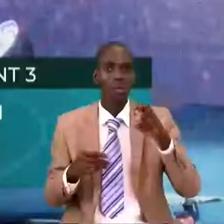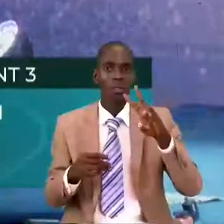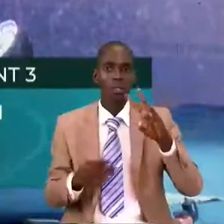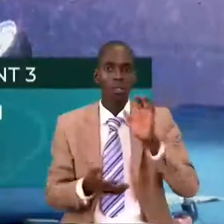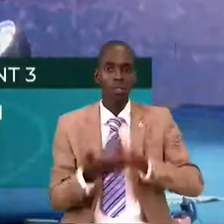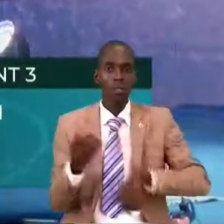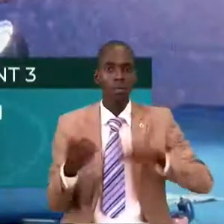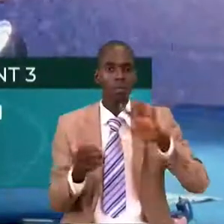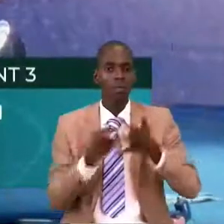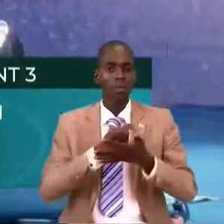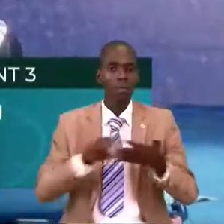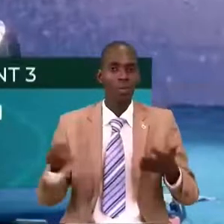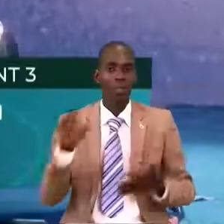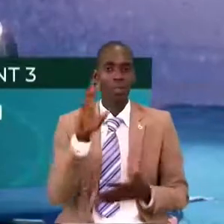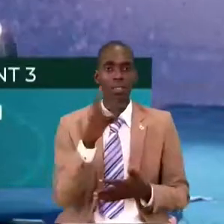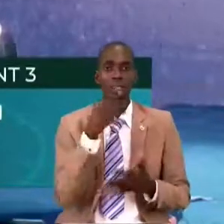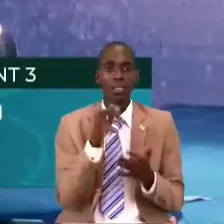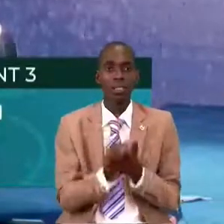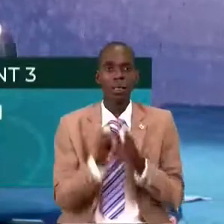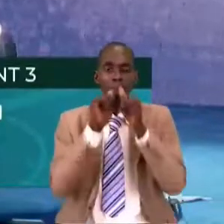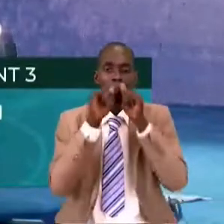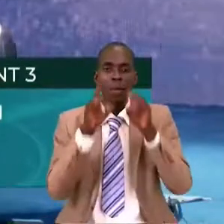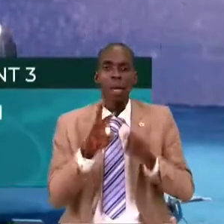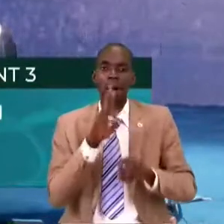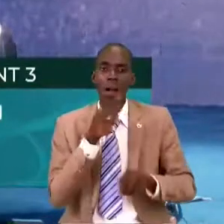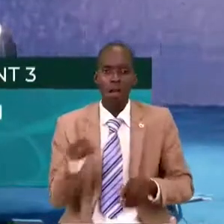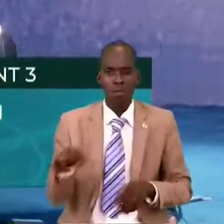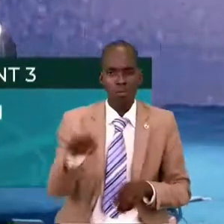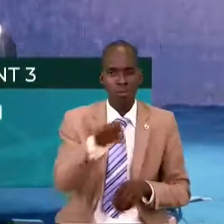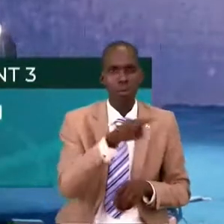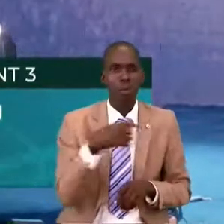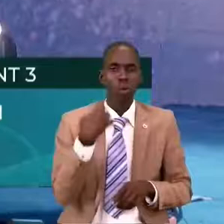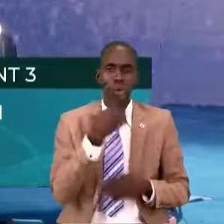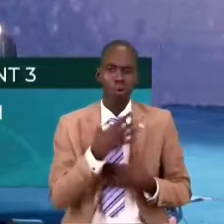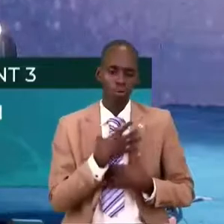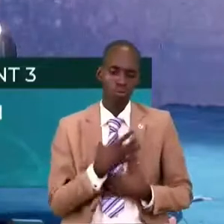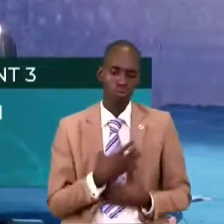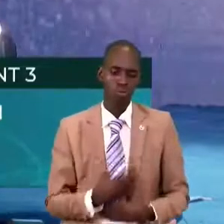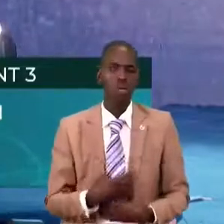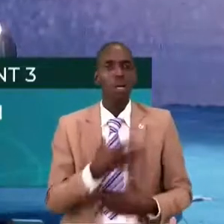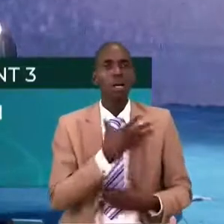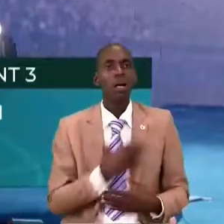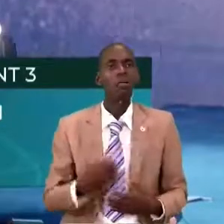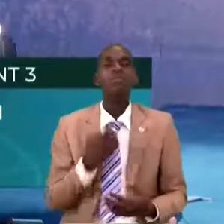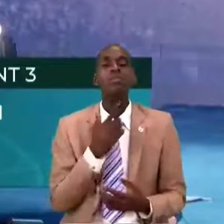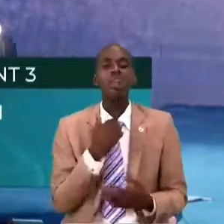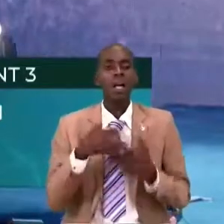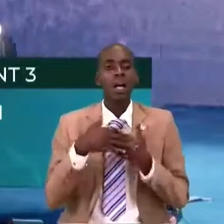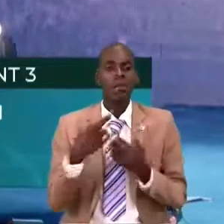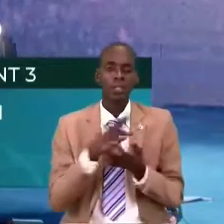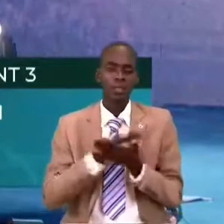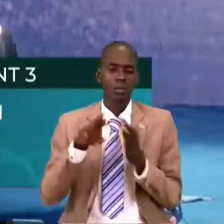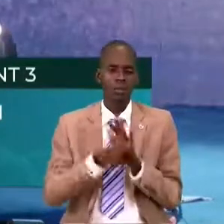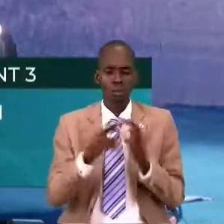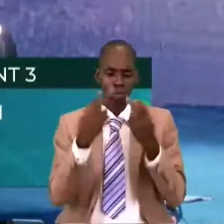la justice. Tu regardes ta vie. Ah, ça, ce n'est pas pur. Tu regardes ta vie. Ceci n'est pas encore